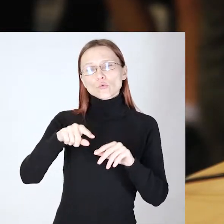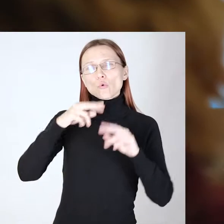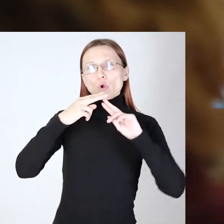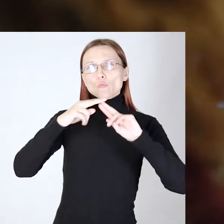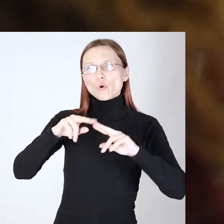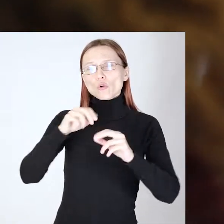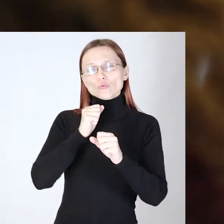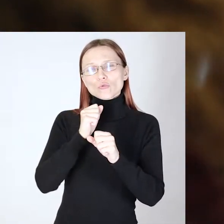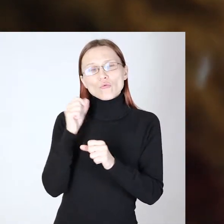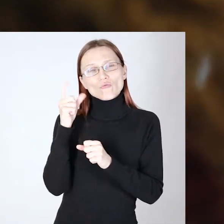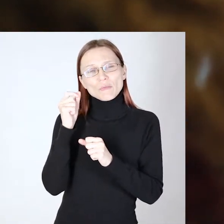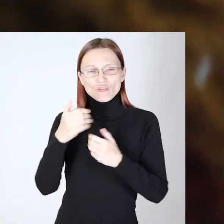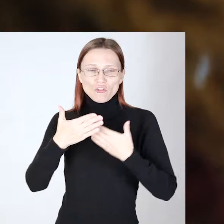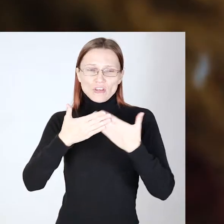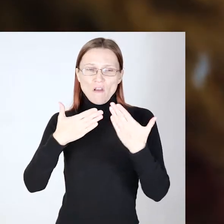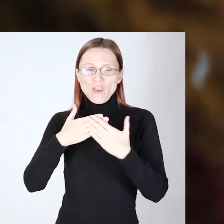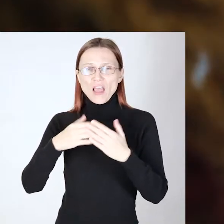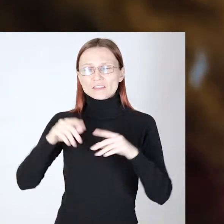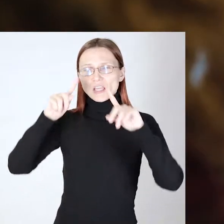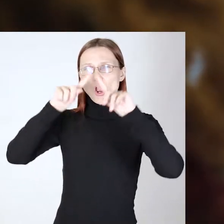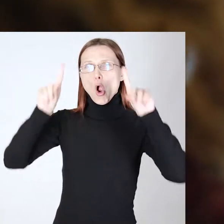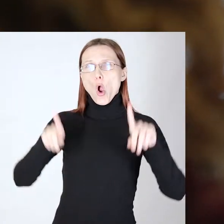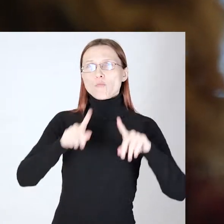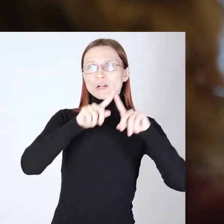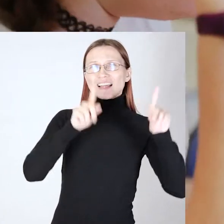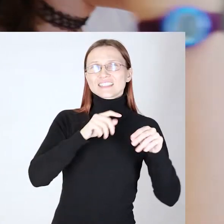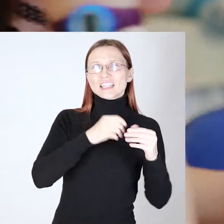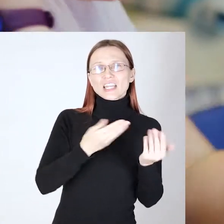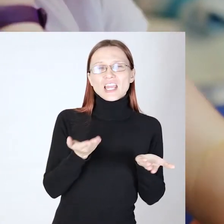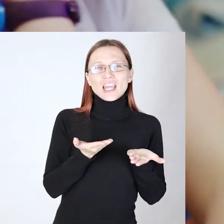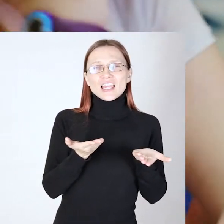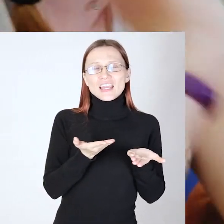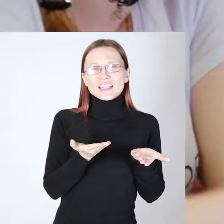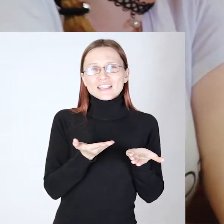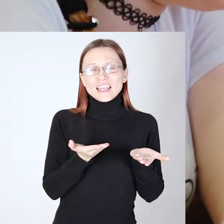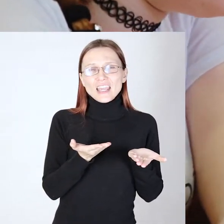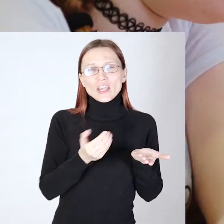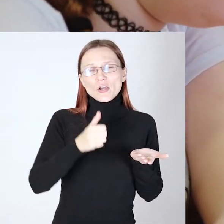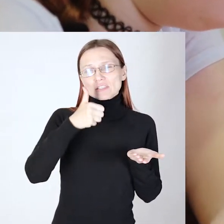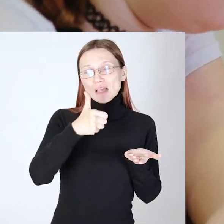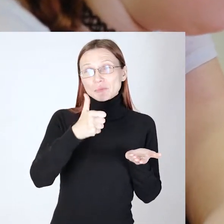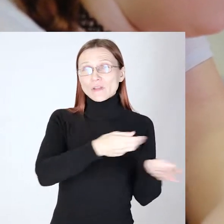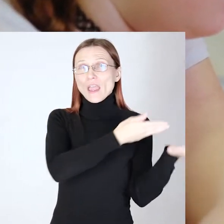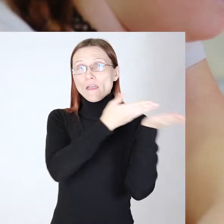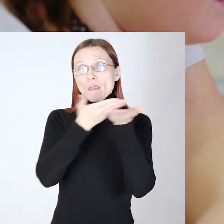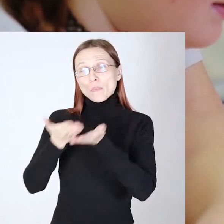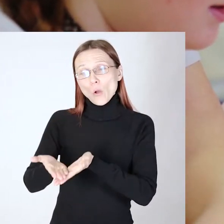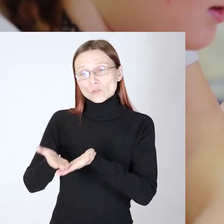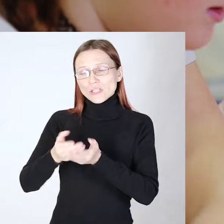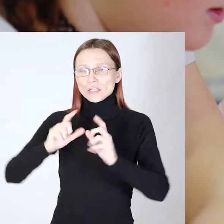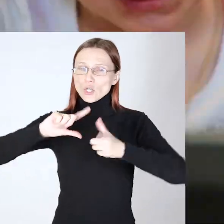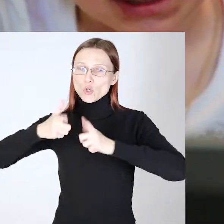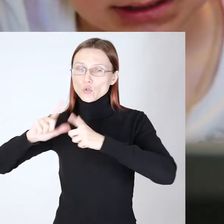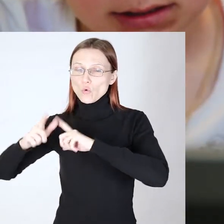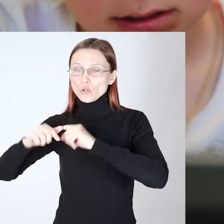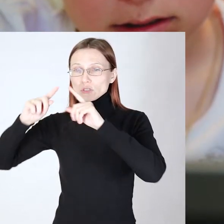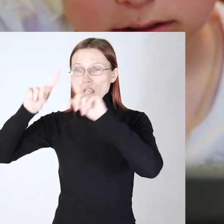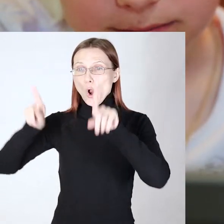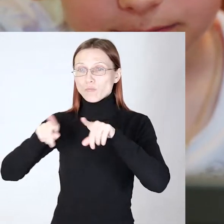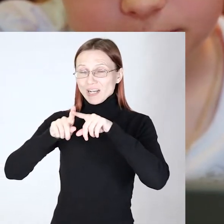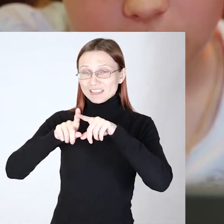Deti dostali v priečinku v počítači obrázky, z ktorých mali podľa vlastnej fantázie vytvoriť príbeh, ktorí následne